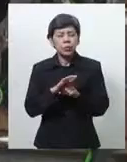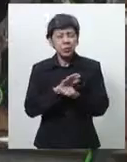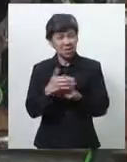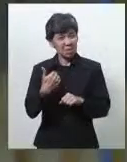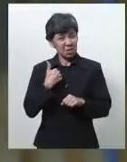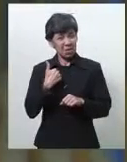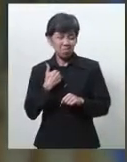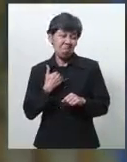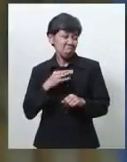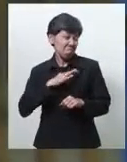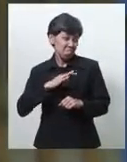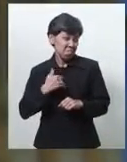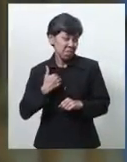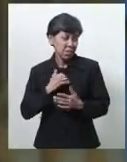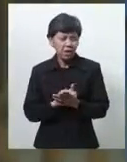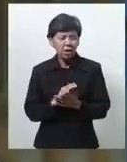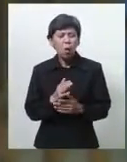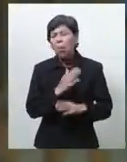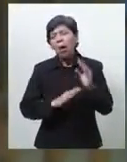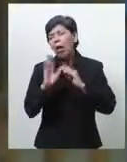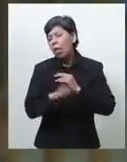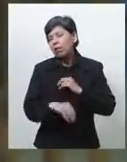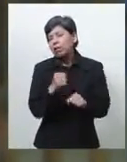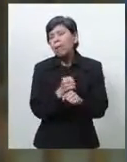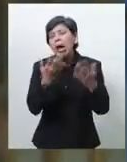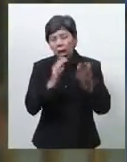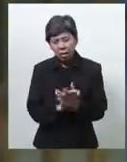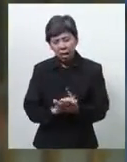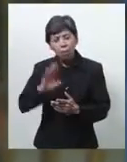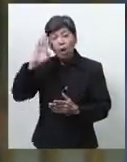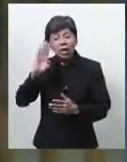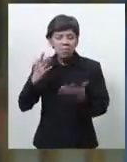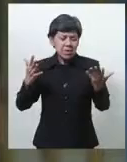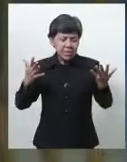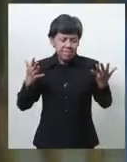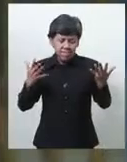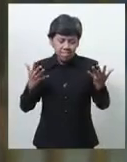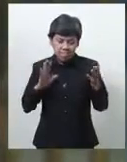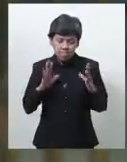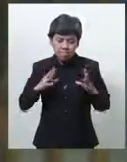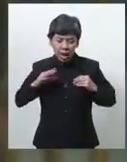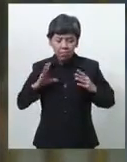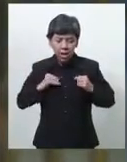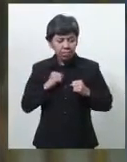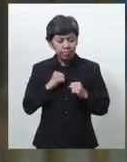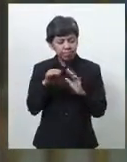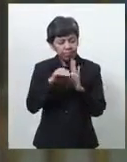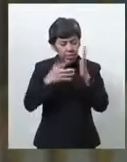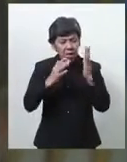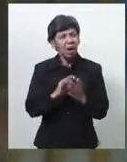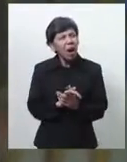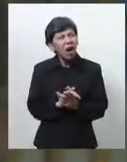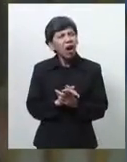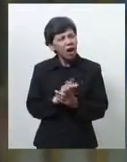ทัศนคติยังไงอ่ะ ทำพิการทำไม่ได้หรอกบริษัทพี่ไม่มีนโยบายอย่างนั้นอย่างนี้คือแบบทำไมต้องมีคำว่านโยบายถ้าเรา